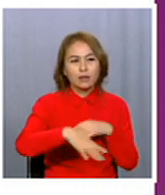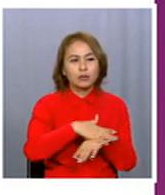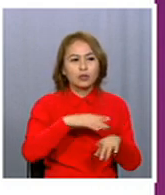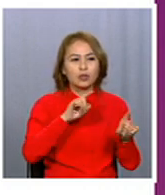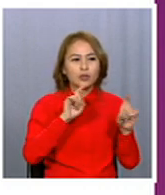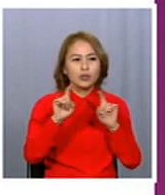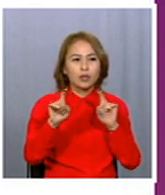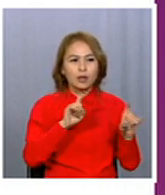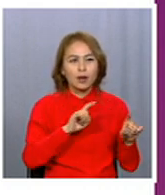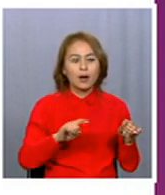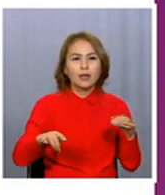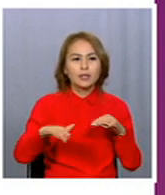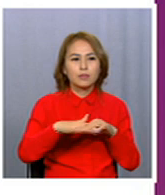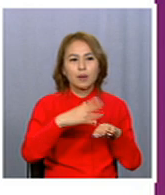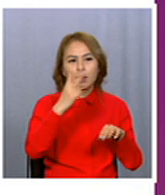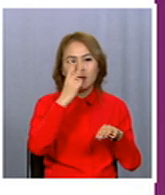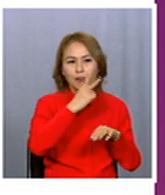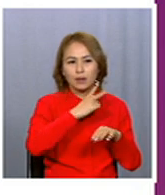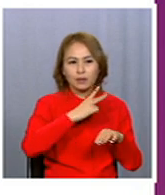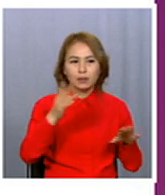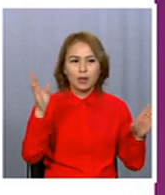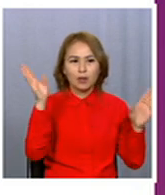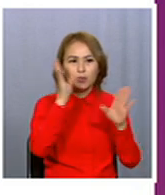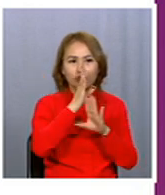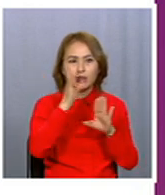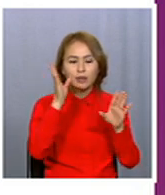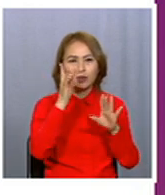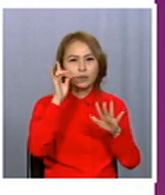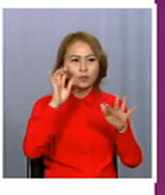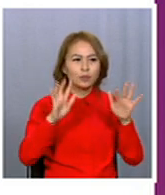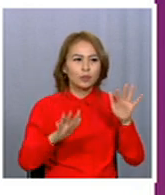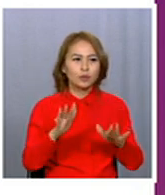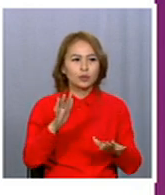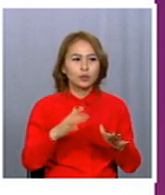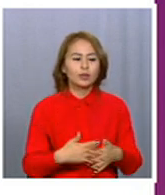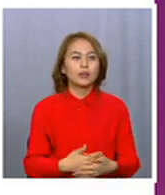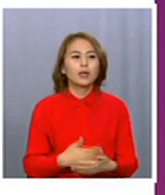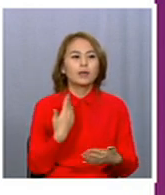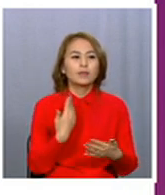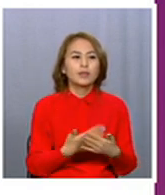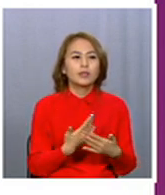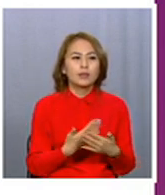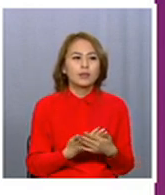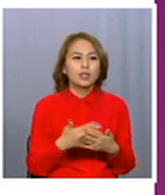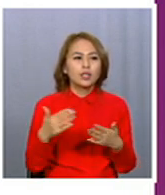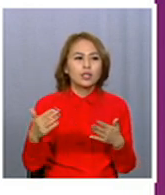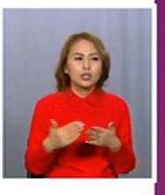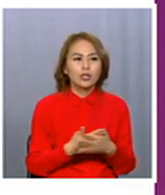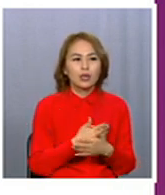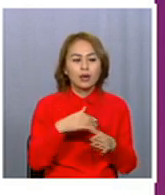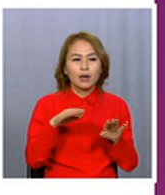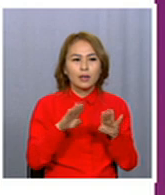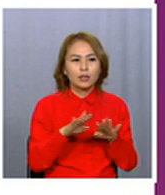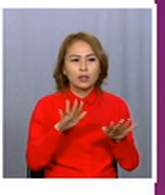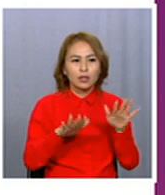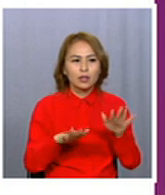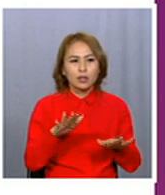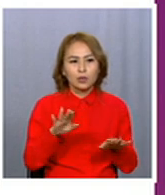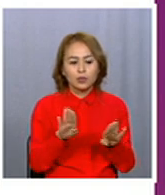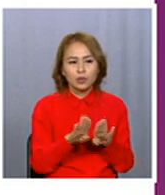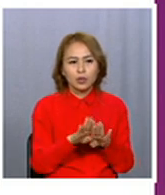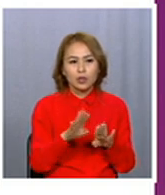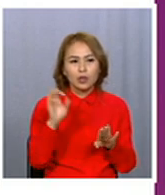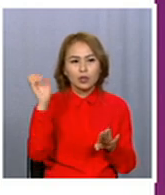халқы жұлдыздарға, аспанға қарап, ауа райын болжайды. Мысалы, жаңа ай шалқасынан